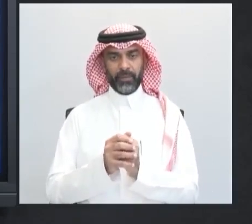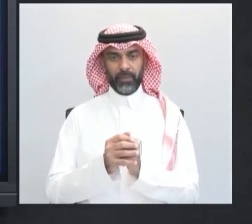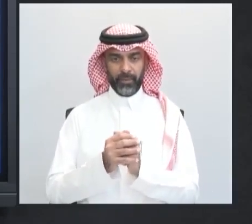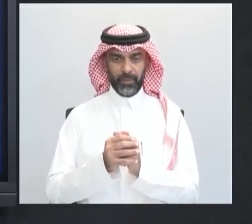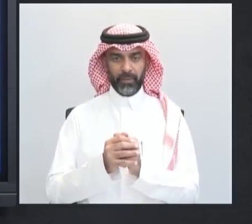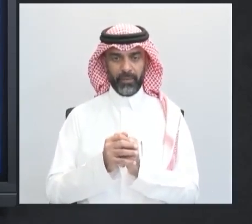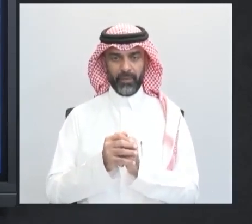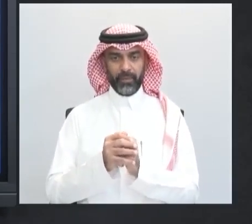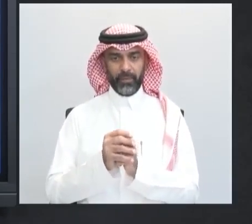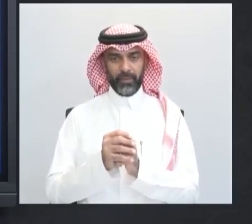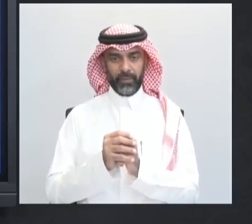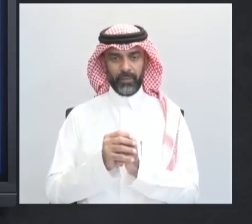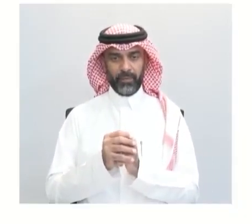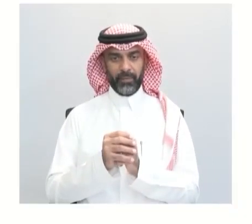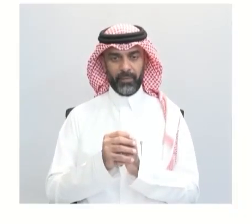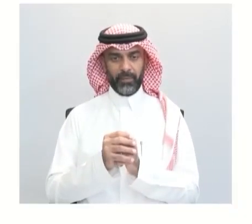يصل الى